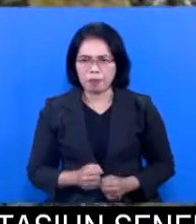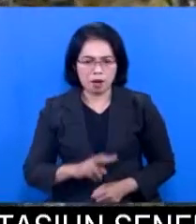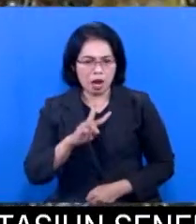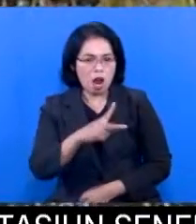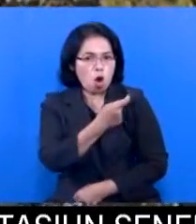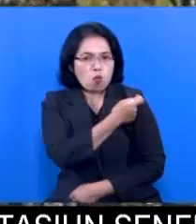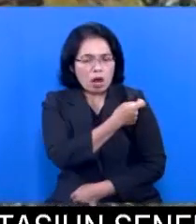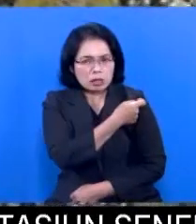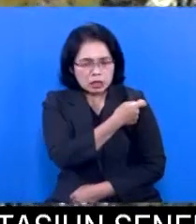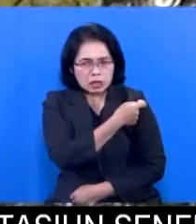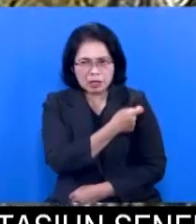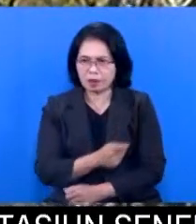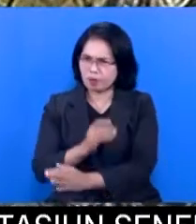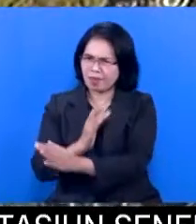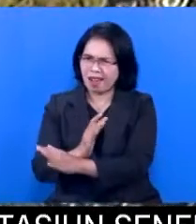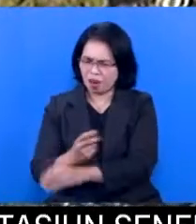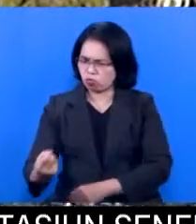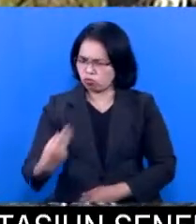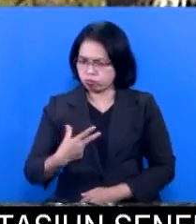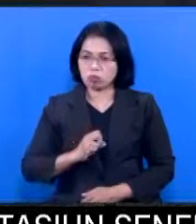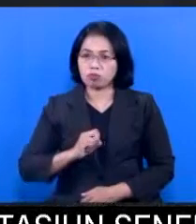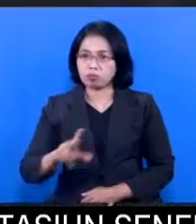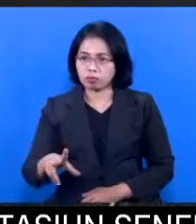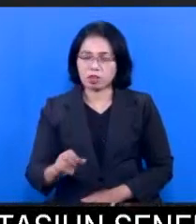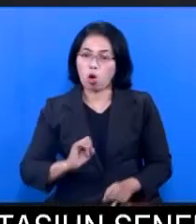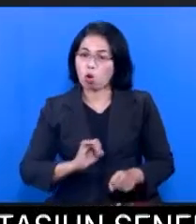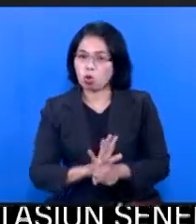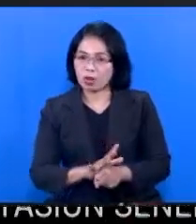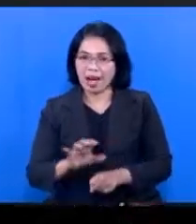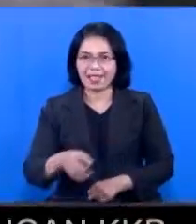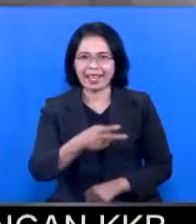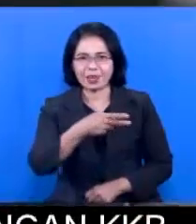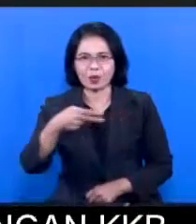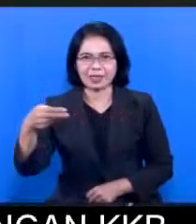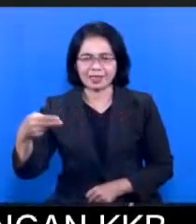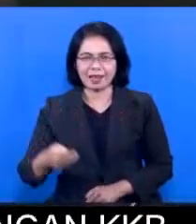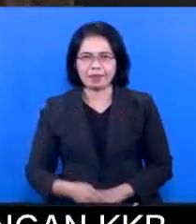dan menghilangkan penyebaran COVID-19 di Indonesia. Tim Liputan, CNN Indonesia.